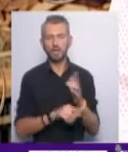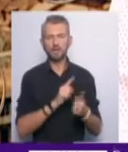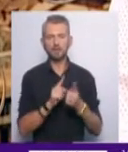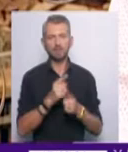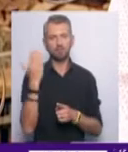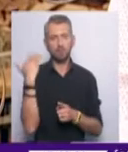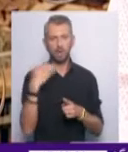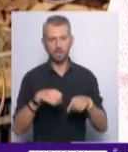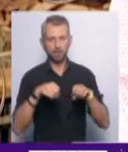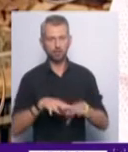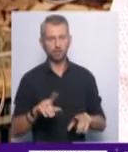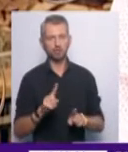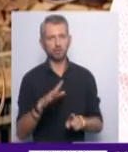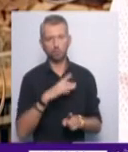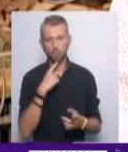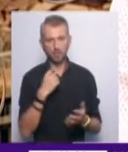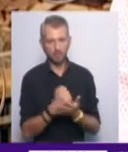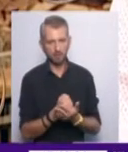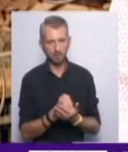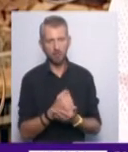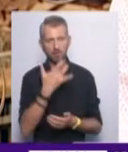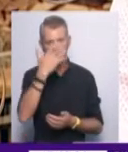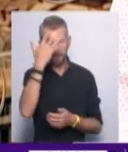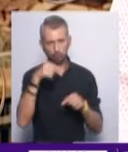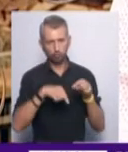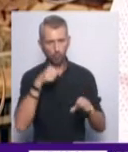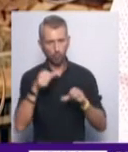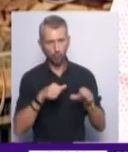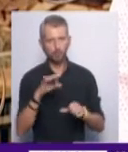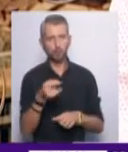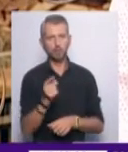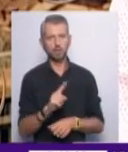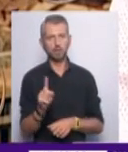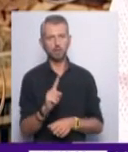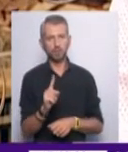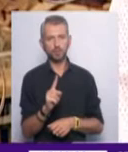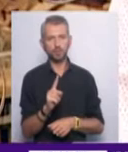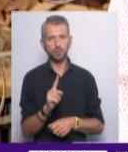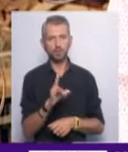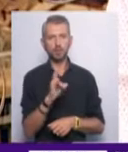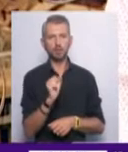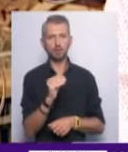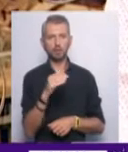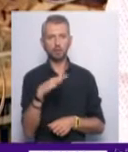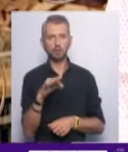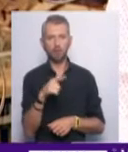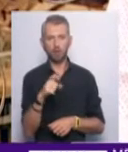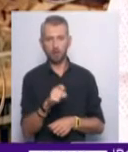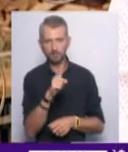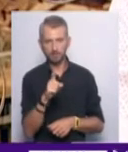попереднє рішення, яке було прийнято влітку цього року, про те, що «Нафтогаз»